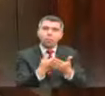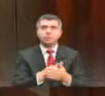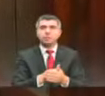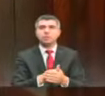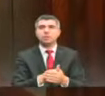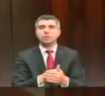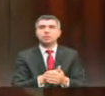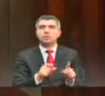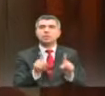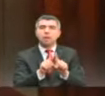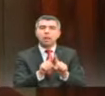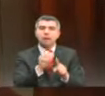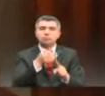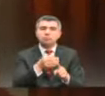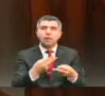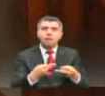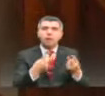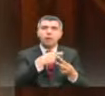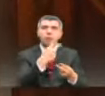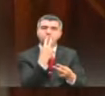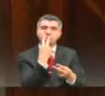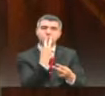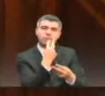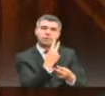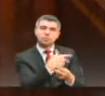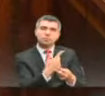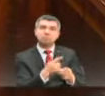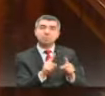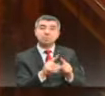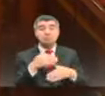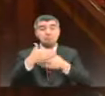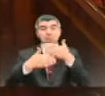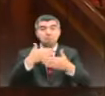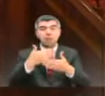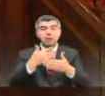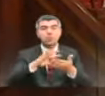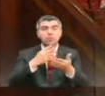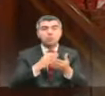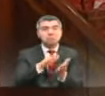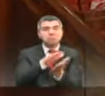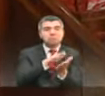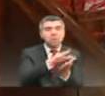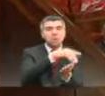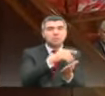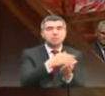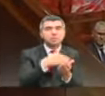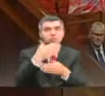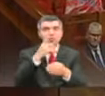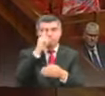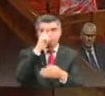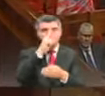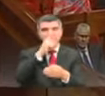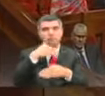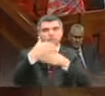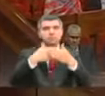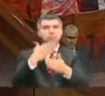واحد نسق معين للاستفادة منها والاستفادة من توصياتها والترتيب المتعين عليها، وهو ما سنحرص عليه في المرحلة